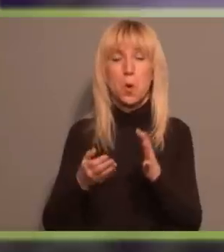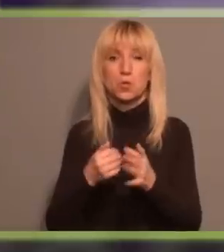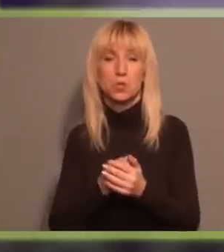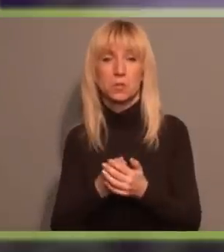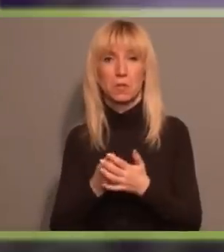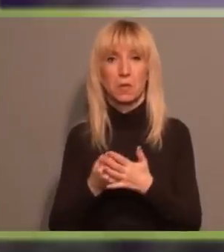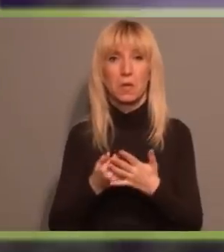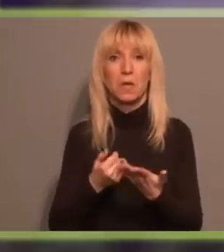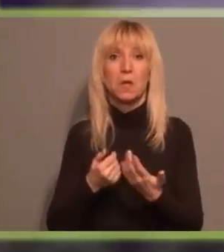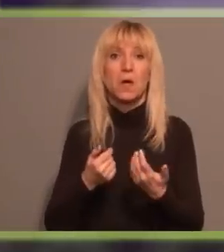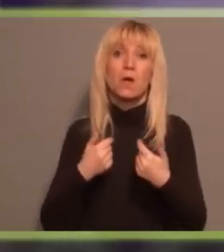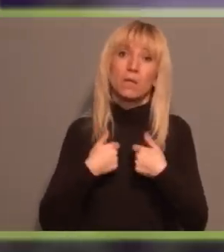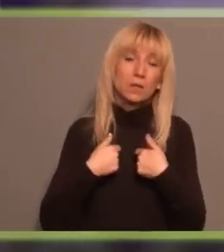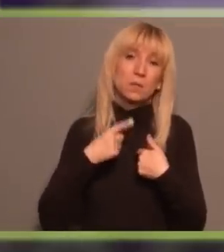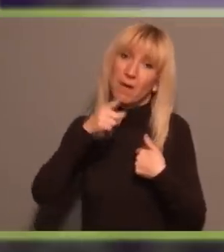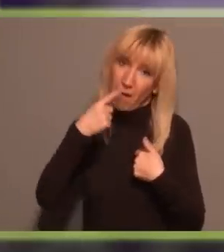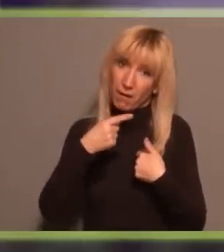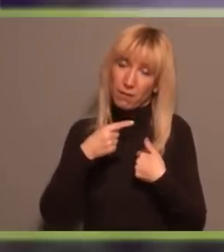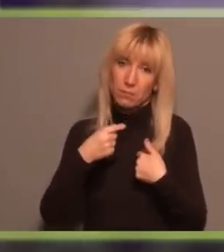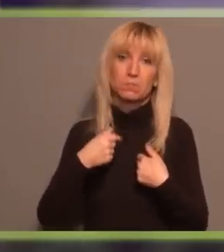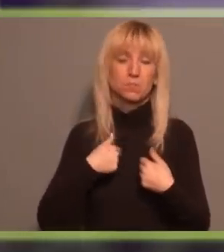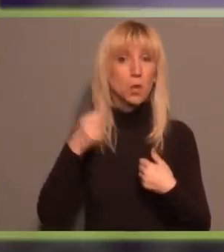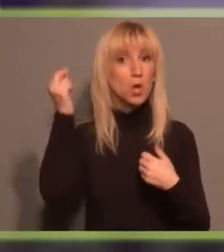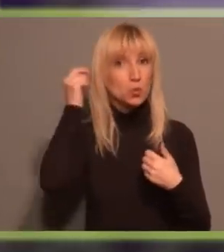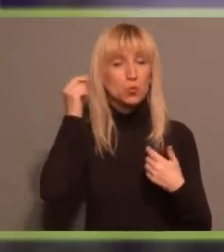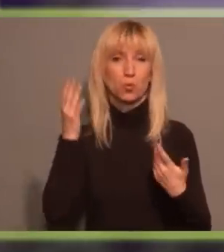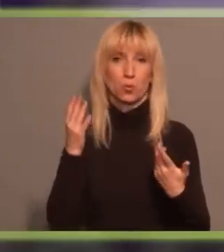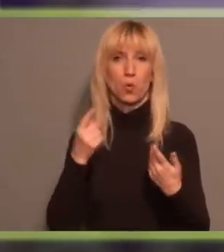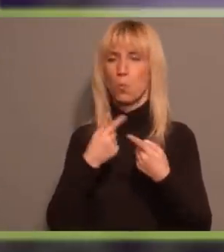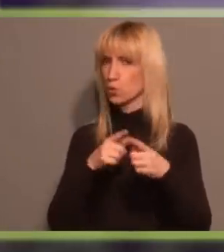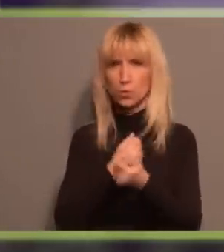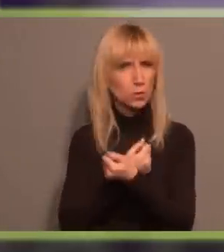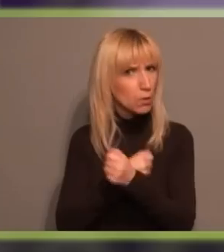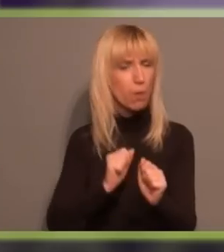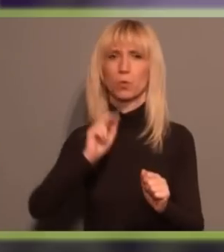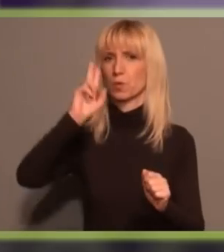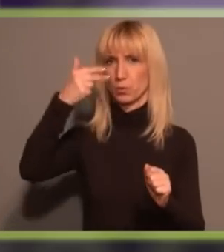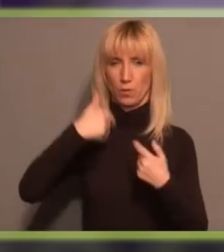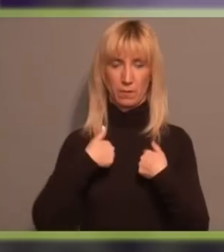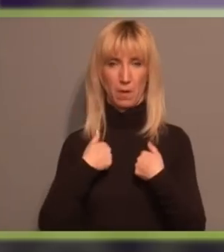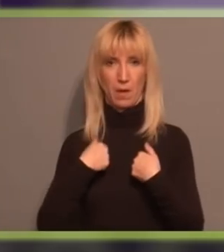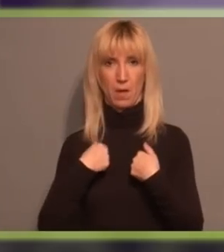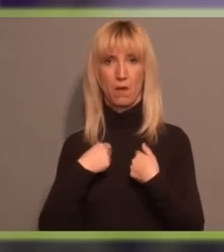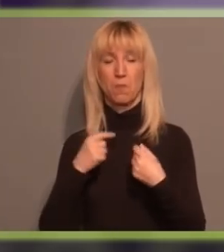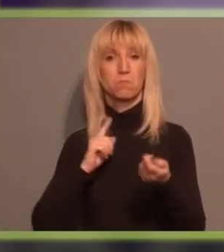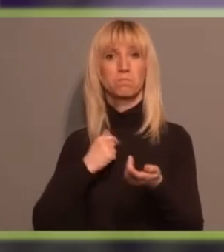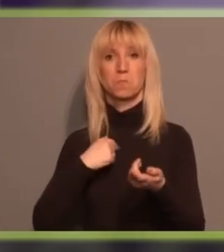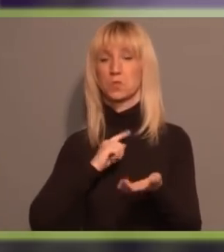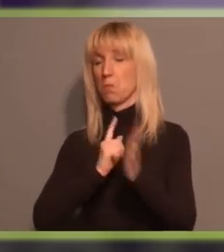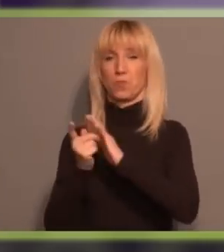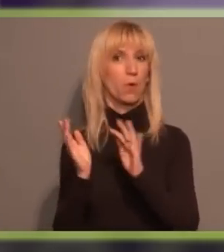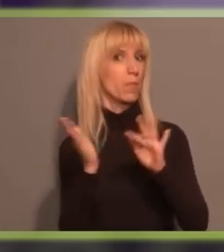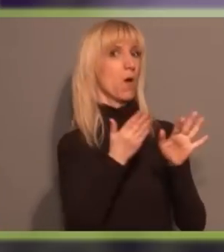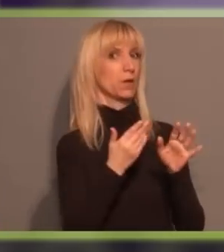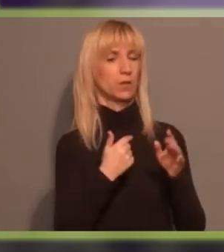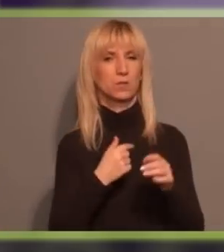ga živa deo aparat. Ja sam im rekla, ja čujem, oni svi mogu da mene zovu, ja odmah okrete, a meni se